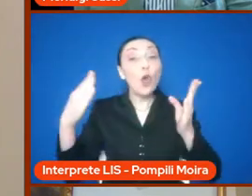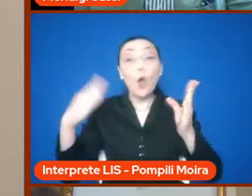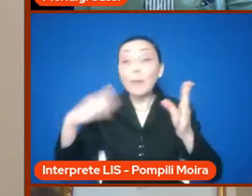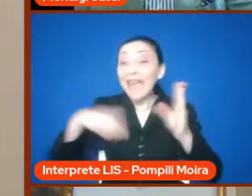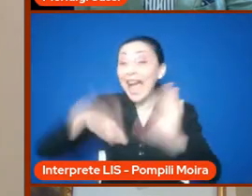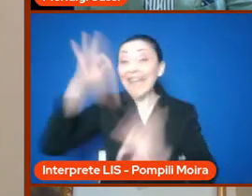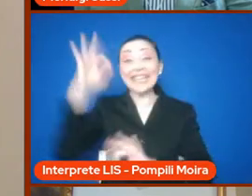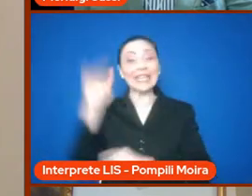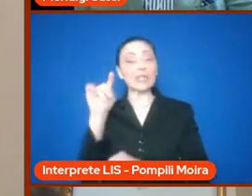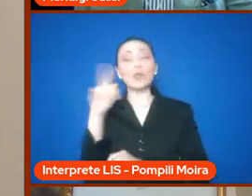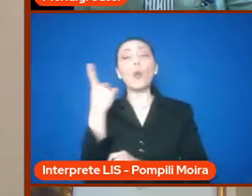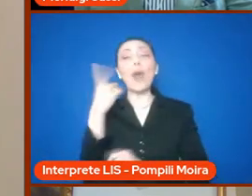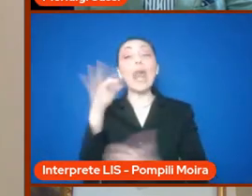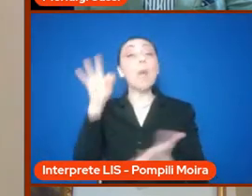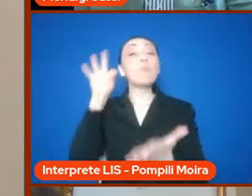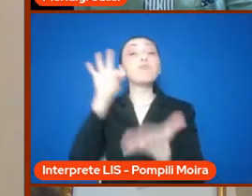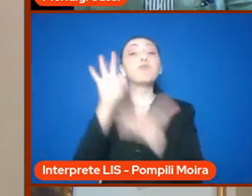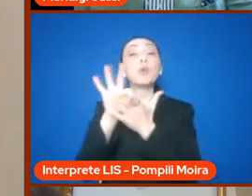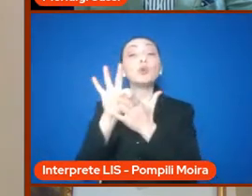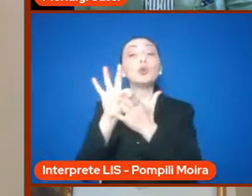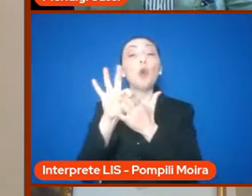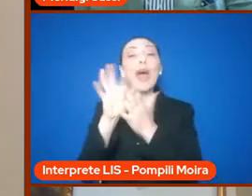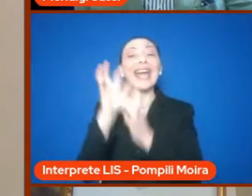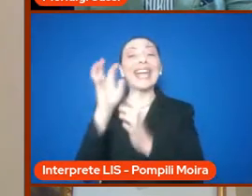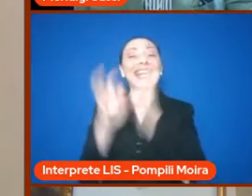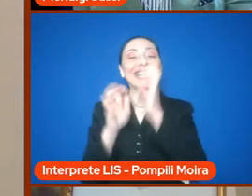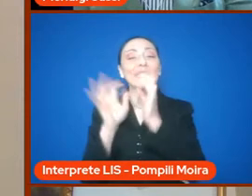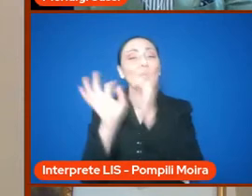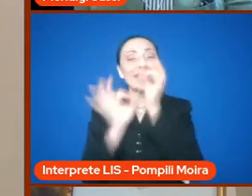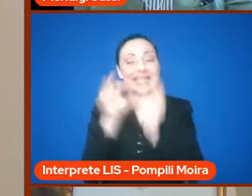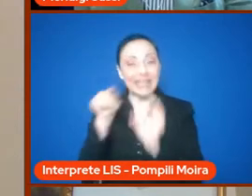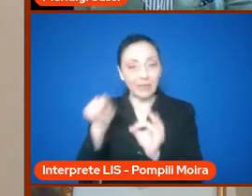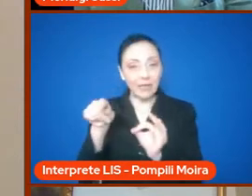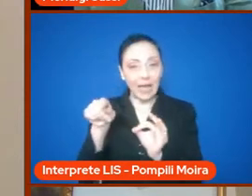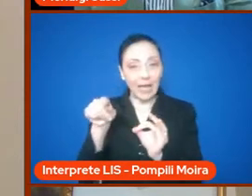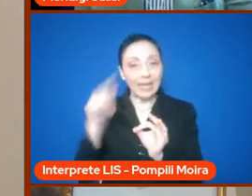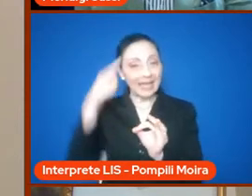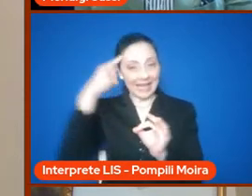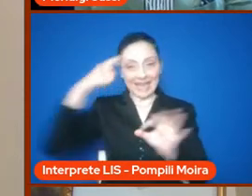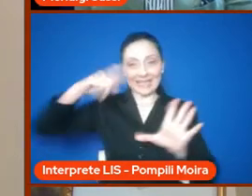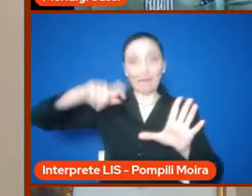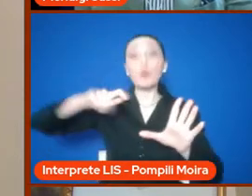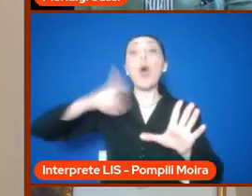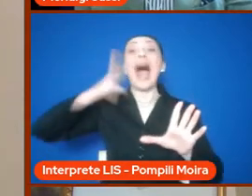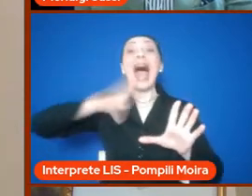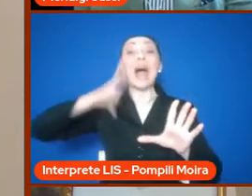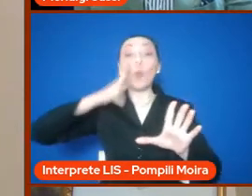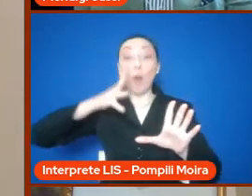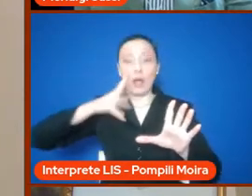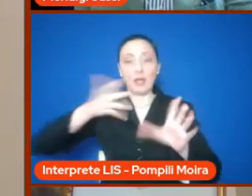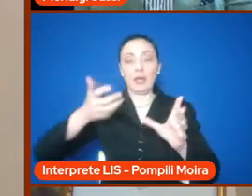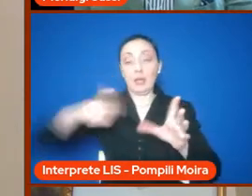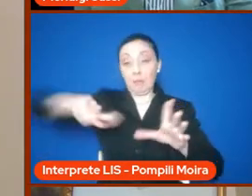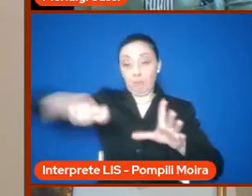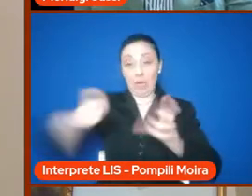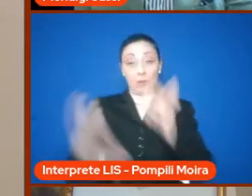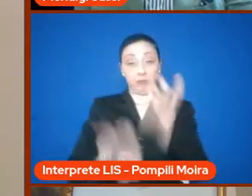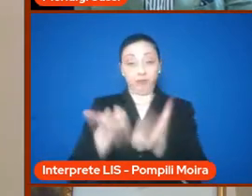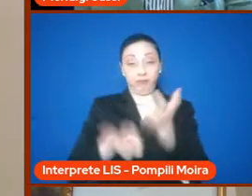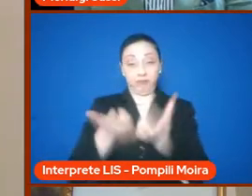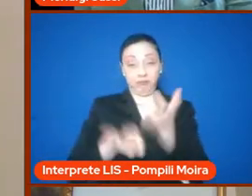critico. Cioè, se uno gira a 100 gradi l'acqua, fino a 99